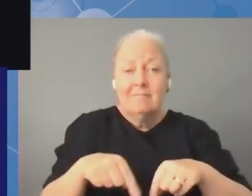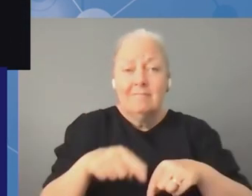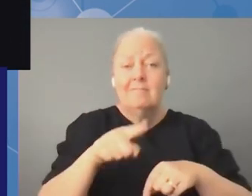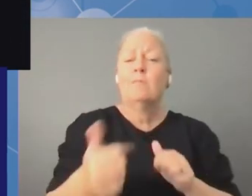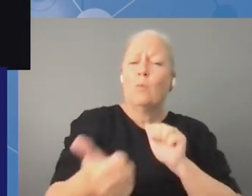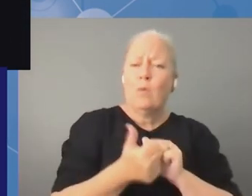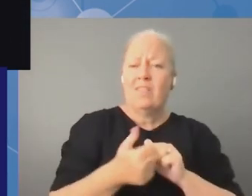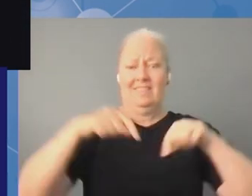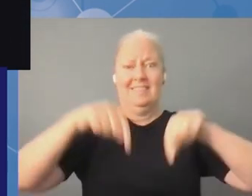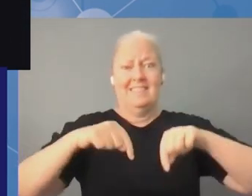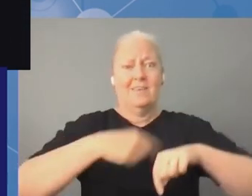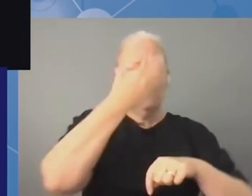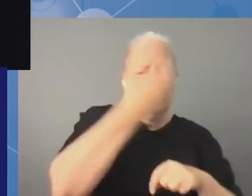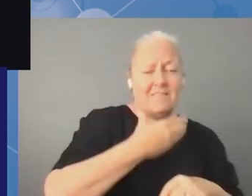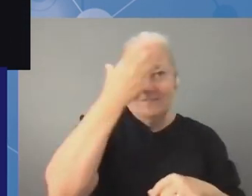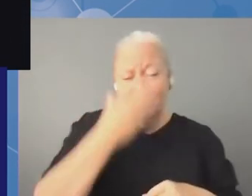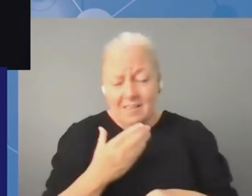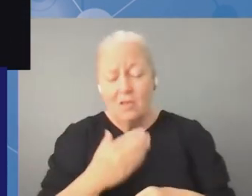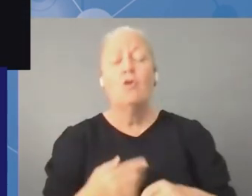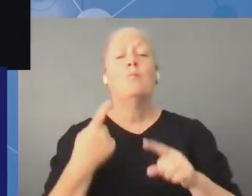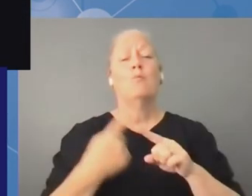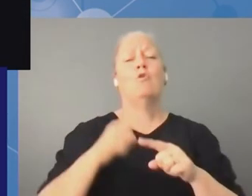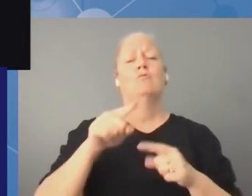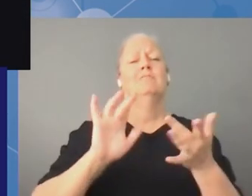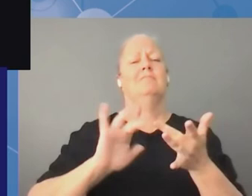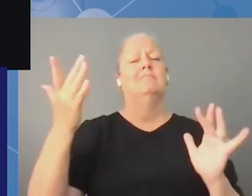كشخص أتى